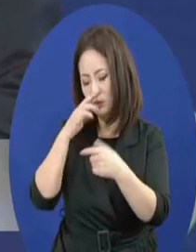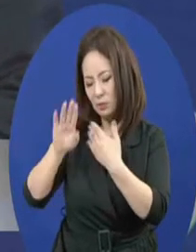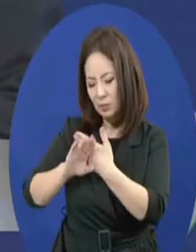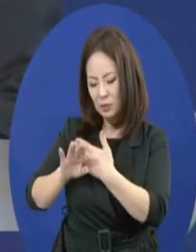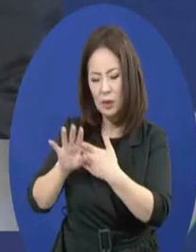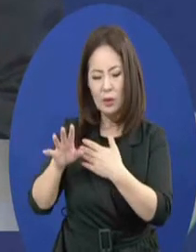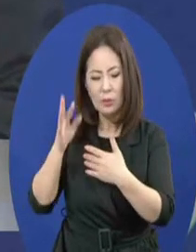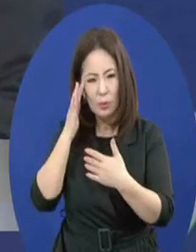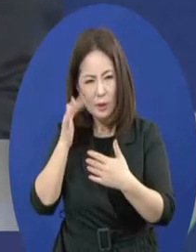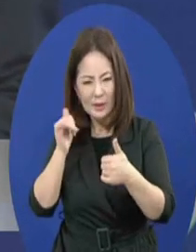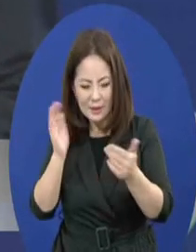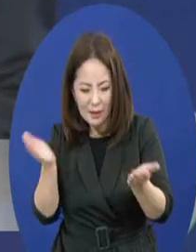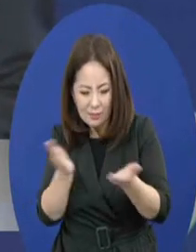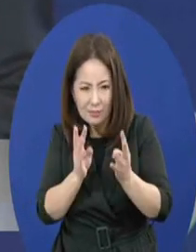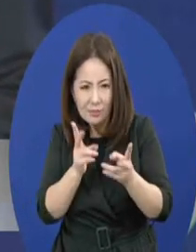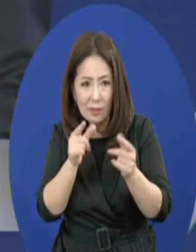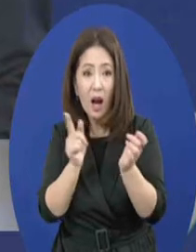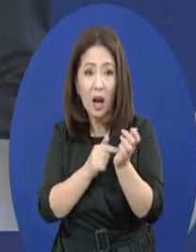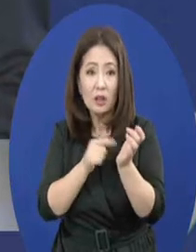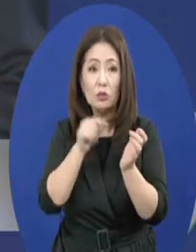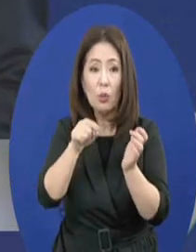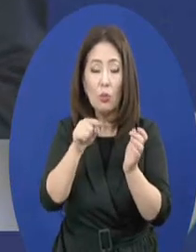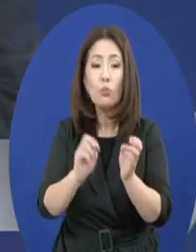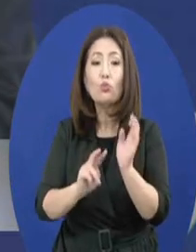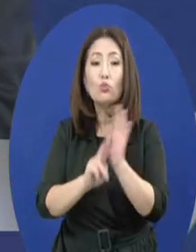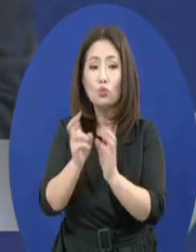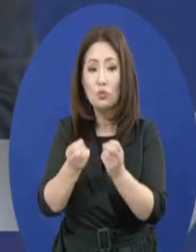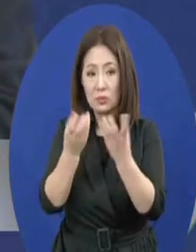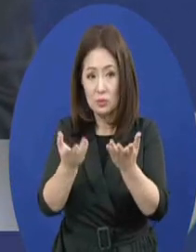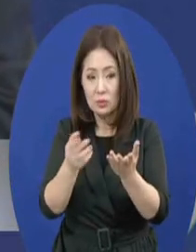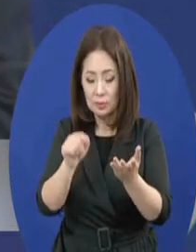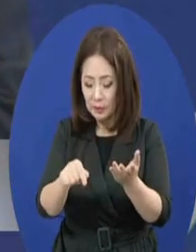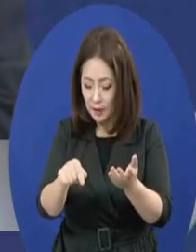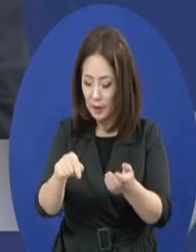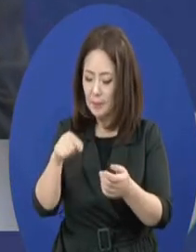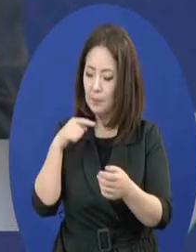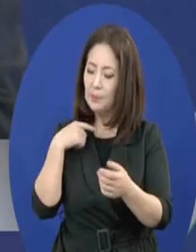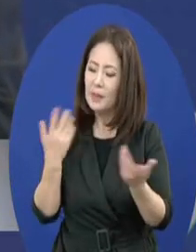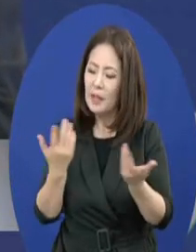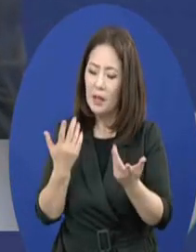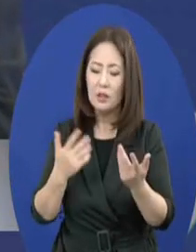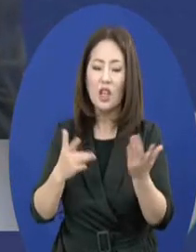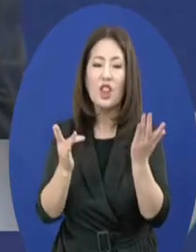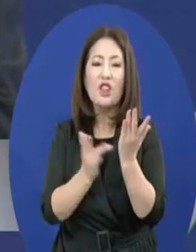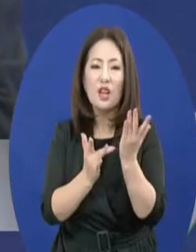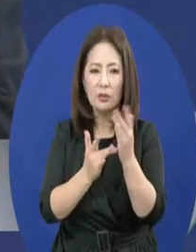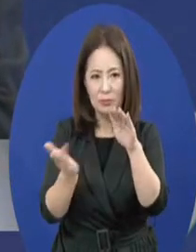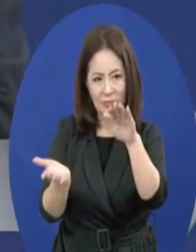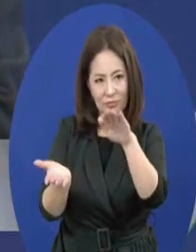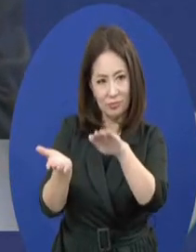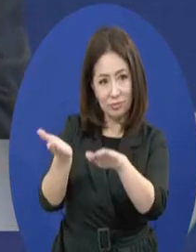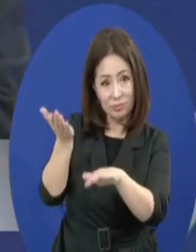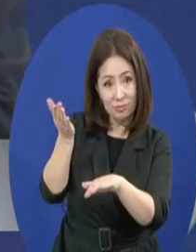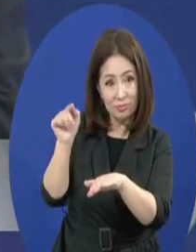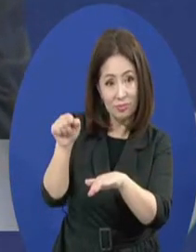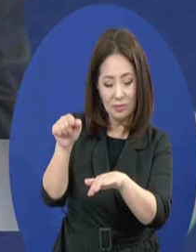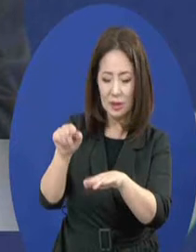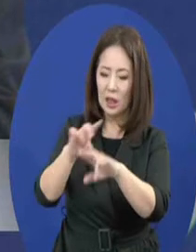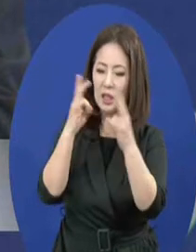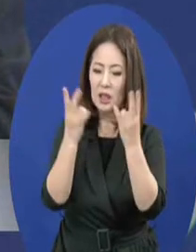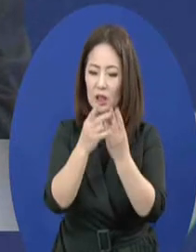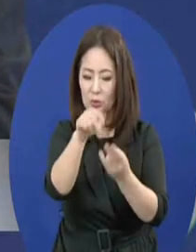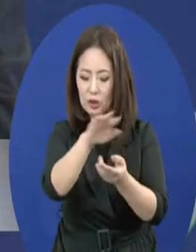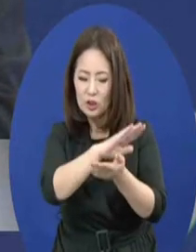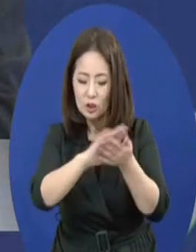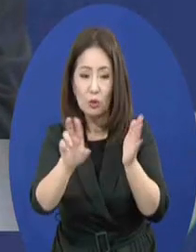улам боловсонгүй болгож эрчимжүүлэх шаардлагыг бий болгож байна. Ялангуяа техник технологийн дэвшил нь нийгэмд шинэ боломж